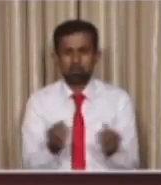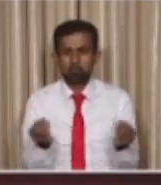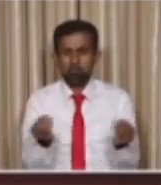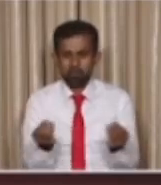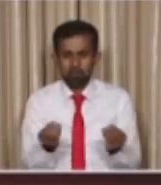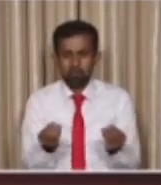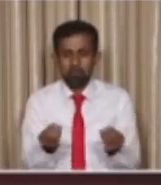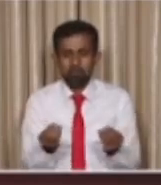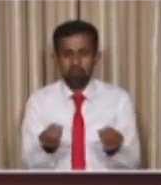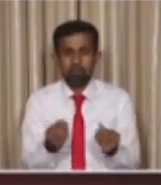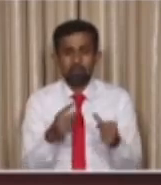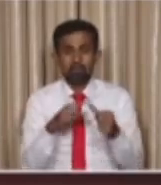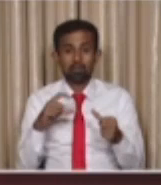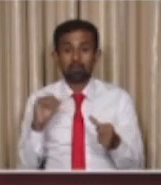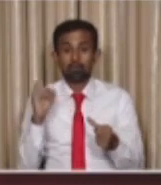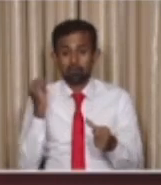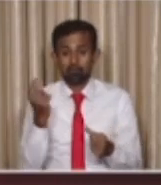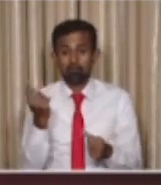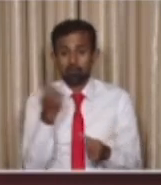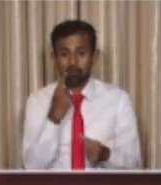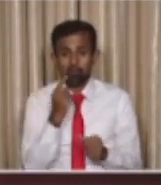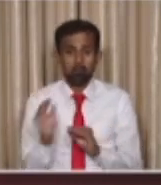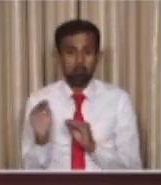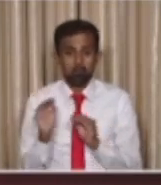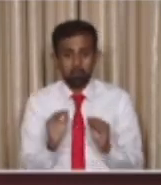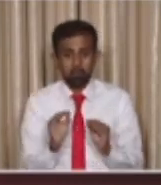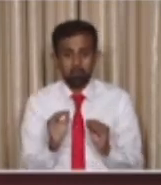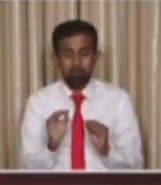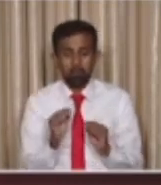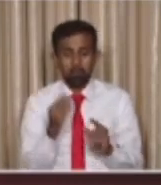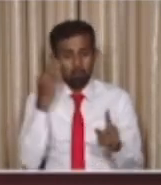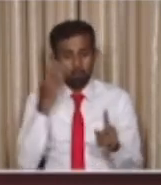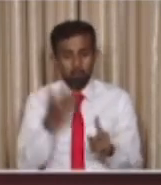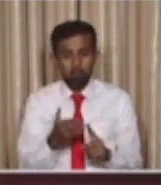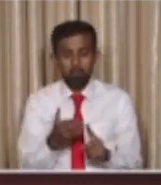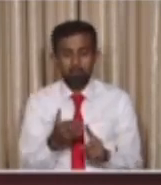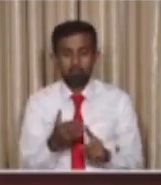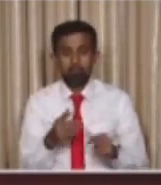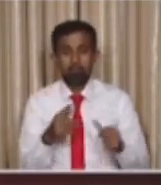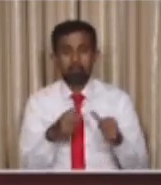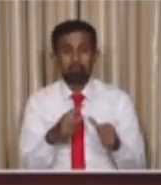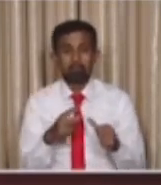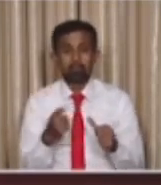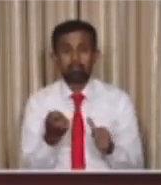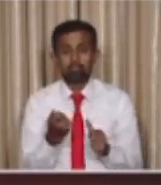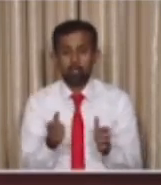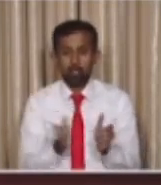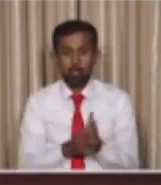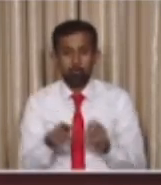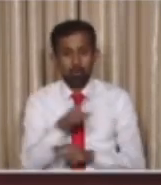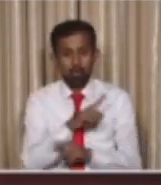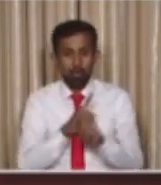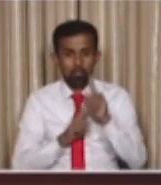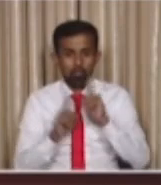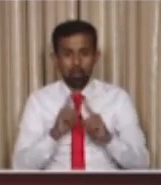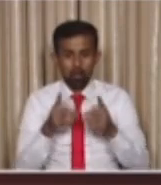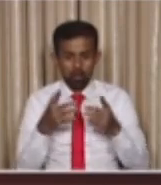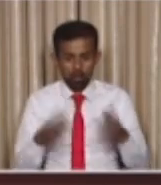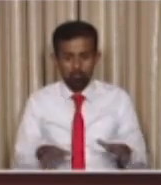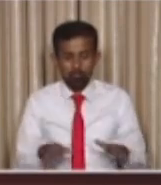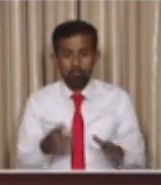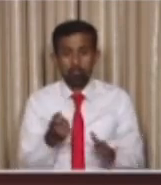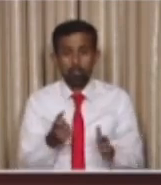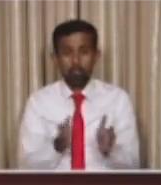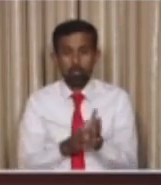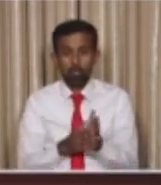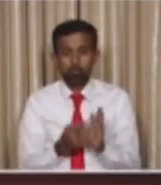අඩුපාඩුකම් විකනකාධිපත්තුමා පෙන්ලා දුන්නහම ඒ පිළිබඳව ගිණුම් කාරක සභාවේදී සාකච්ඡා කරලා ගිණුම් කාරක සභාව ලබා